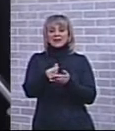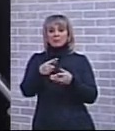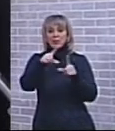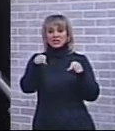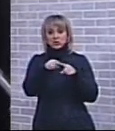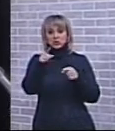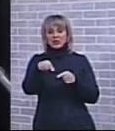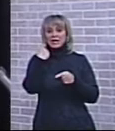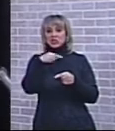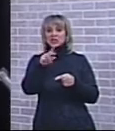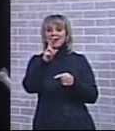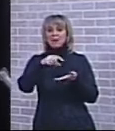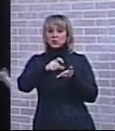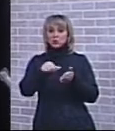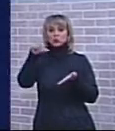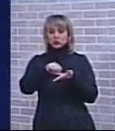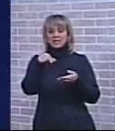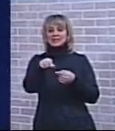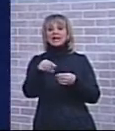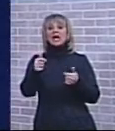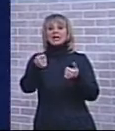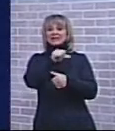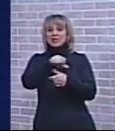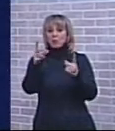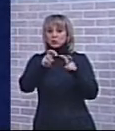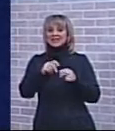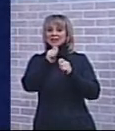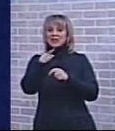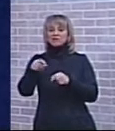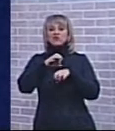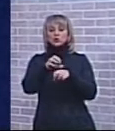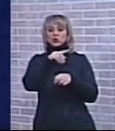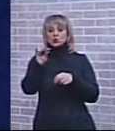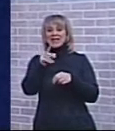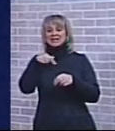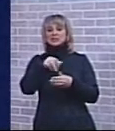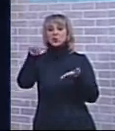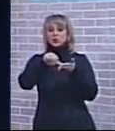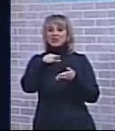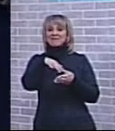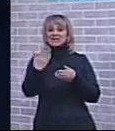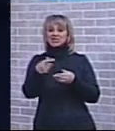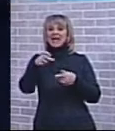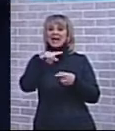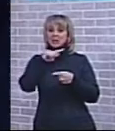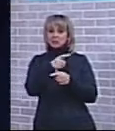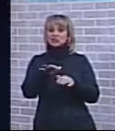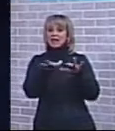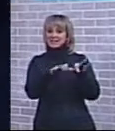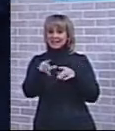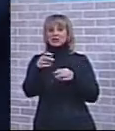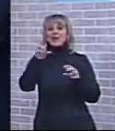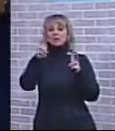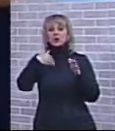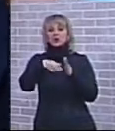платежей, личный кабинет участников нет. Таможенники наградили ведущих южно-российских участников внешнеэкономической деятельности. В